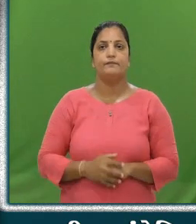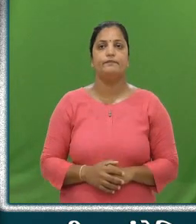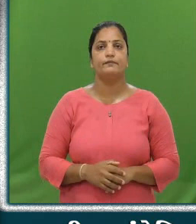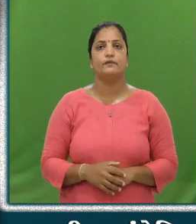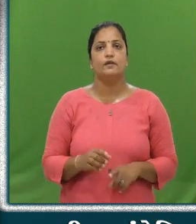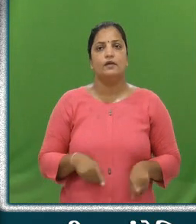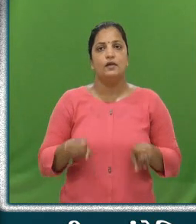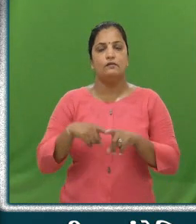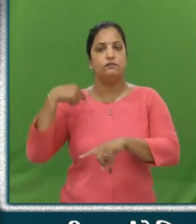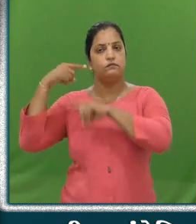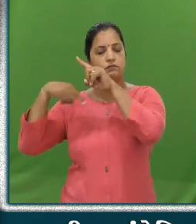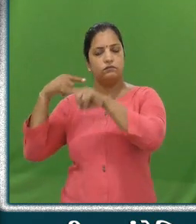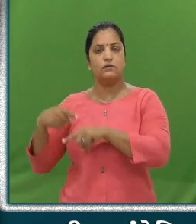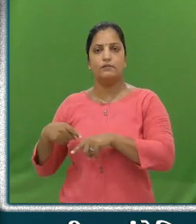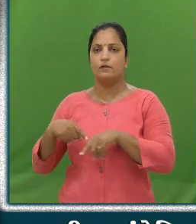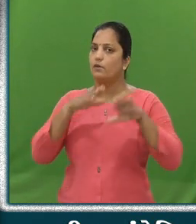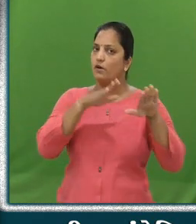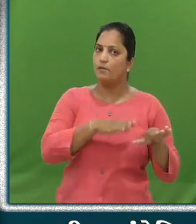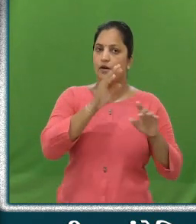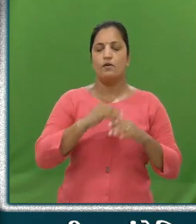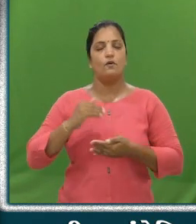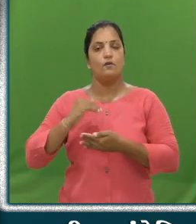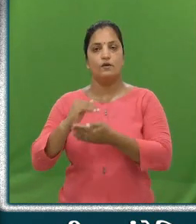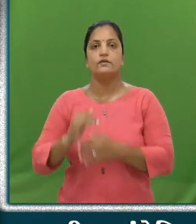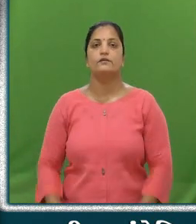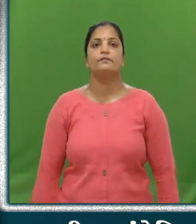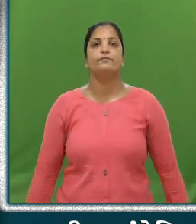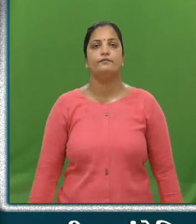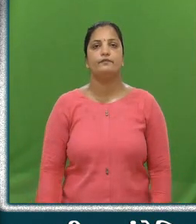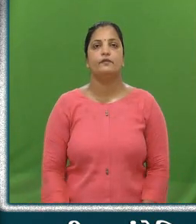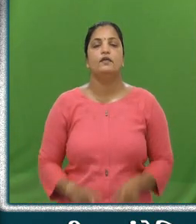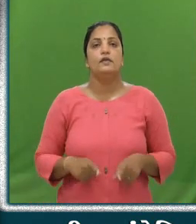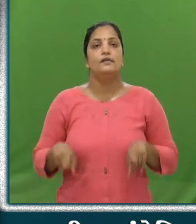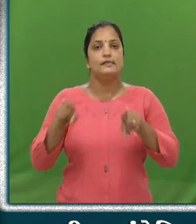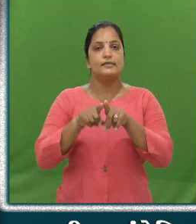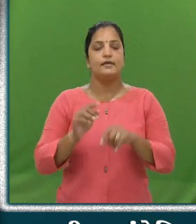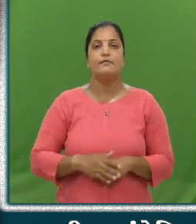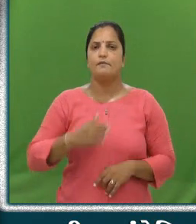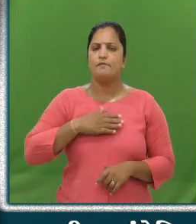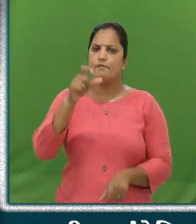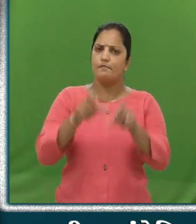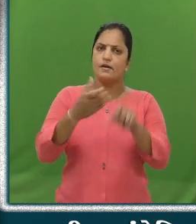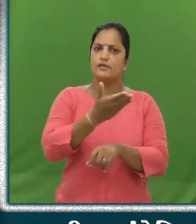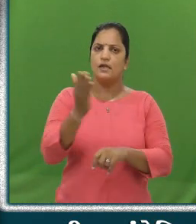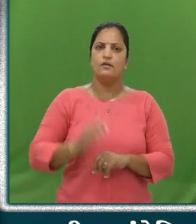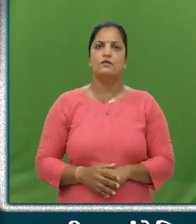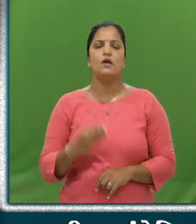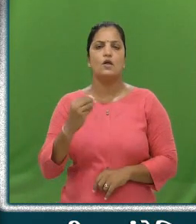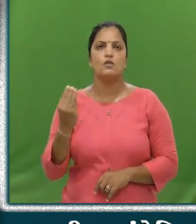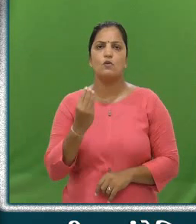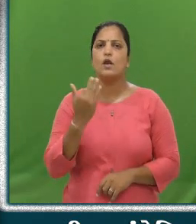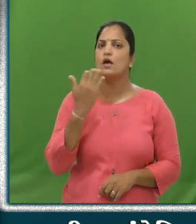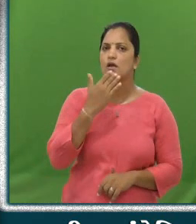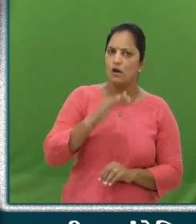આ રીતે આનુવંશિકતા ઉપર આધાર રાખતો હોય છે એટલે આ રીતે કે મનુષ્યની અંદર કેટલાક